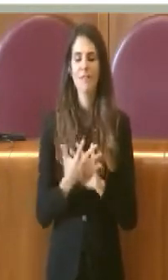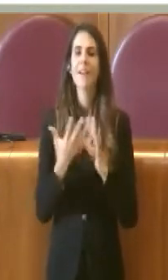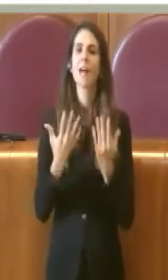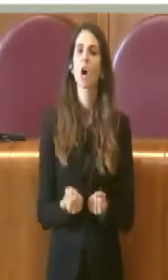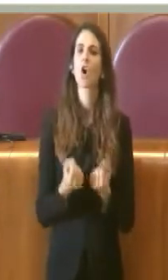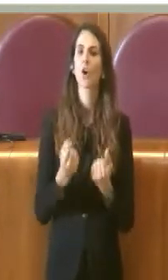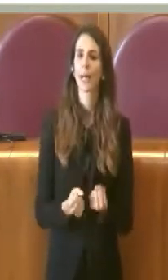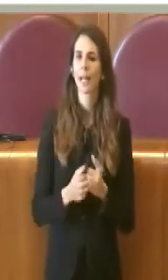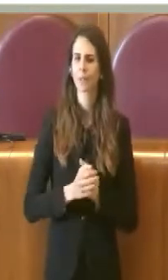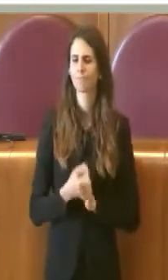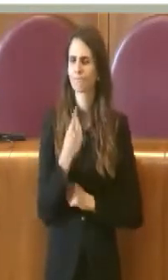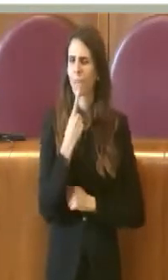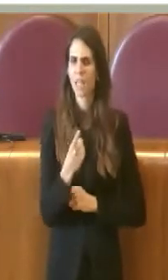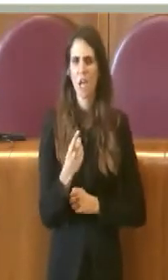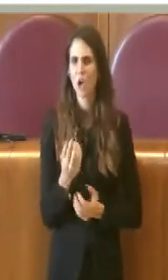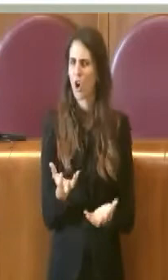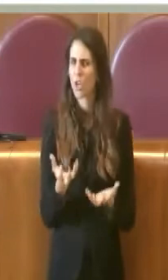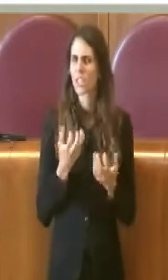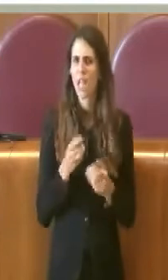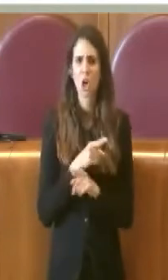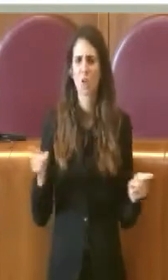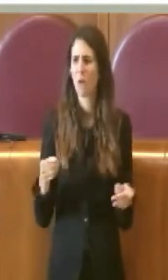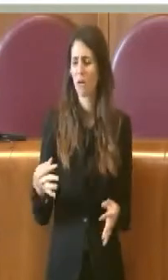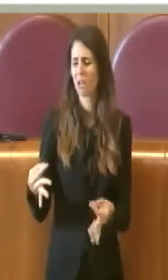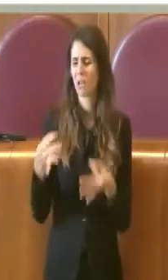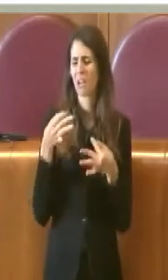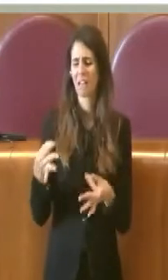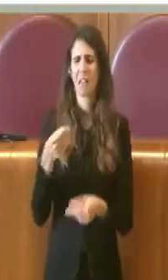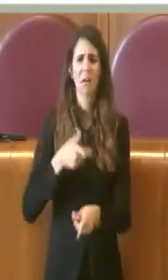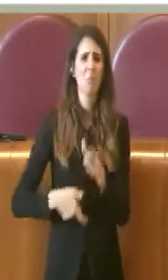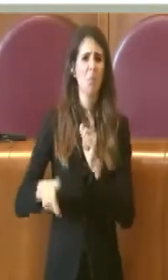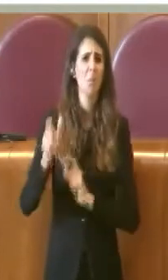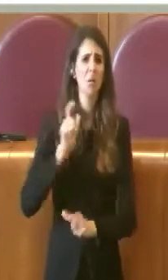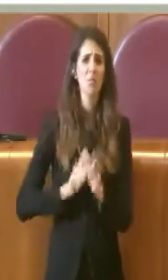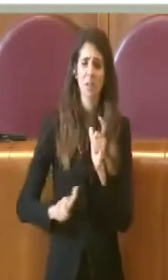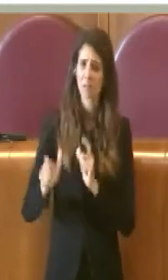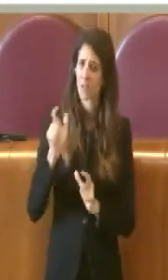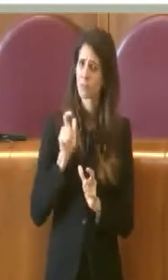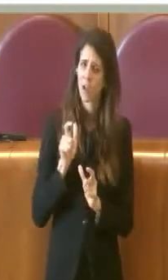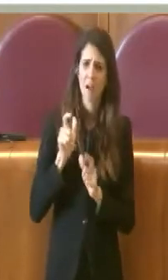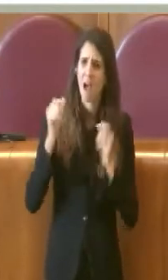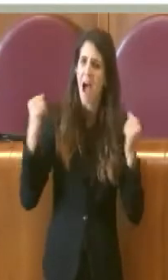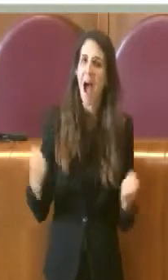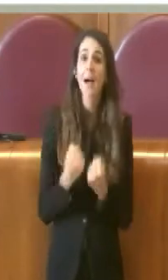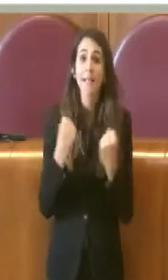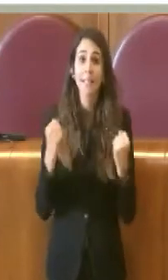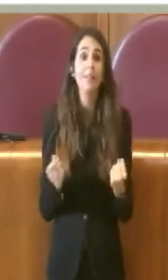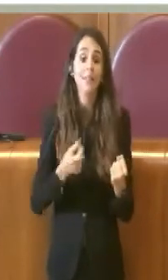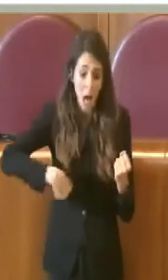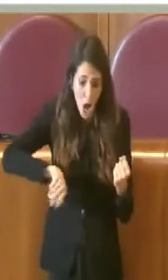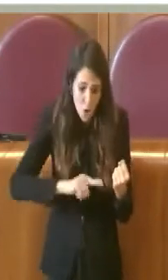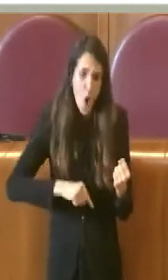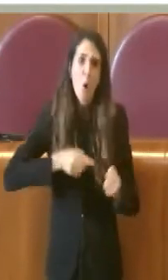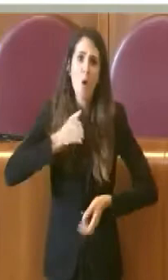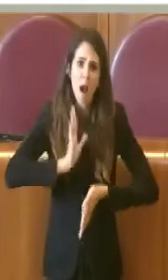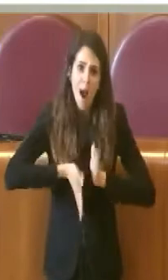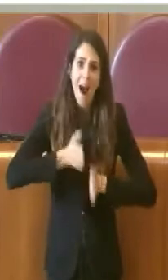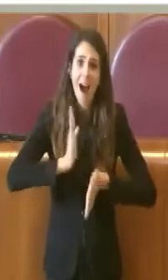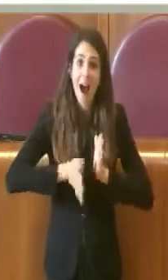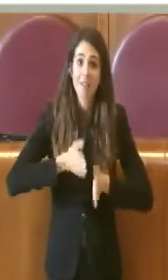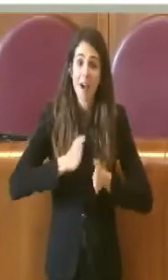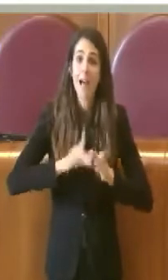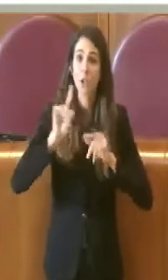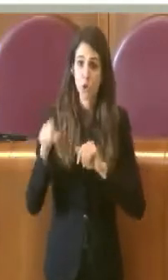cui, detto francamente, tutte le critiche che sono state fatte in quest'Aula sulle attività che questa amministrazione ha fatto sul